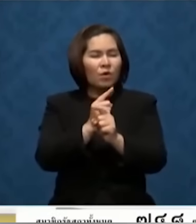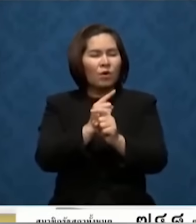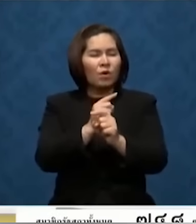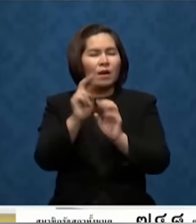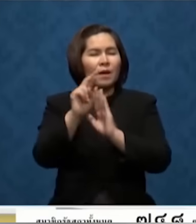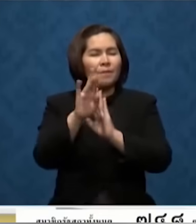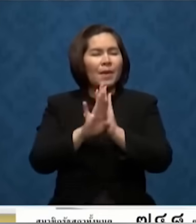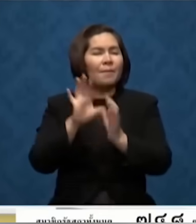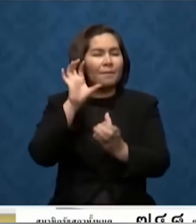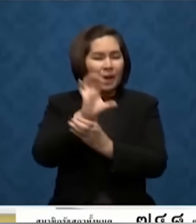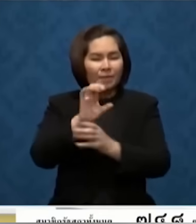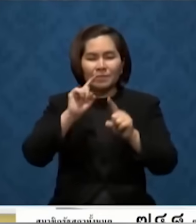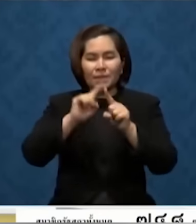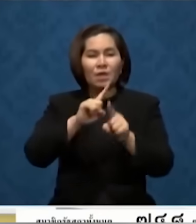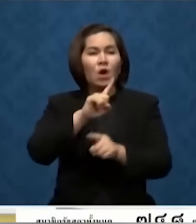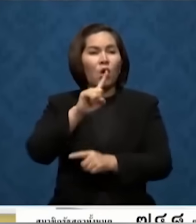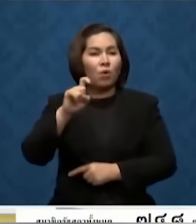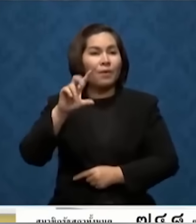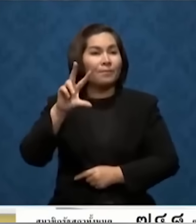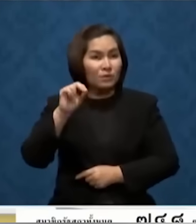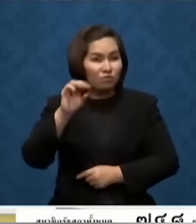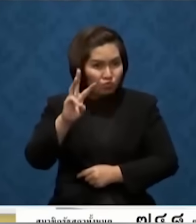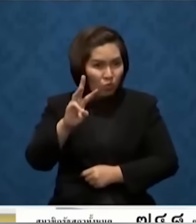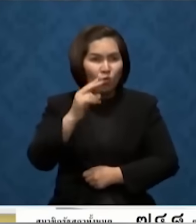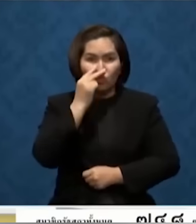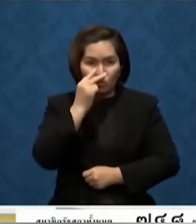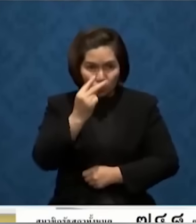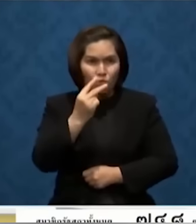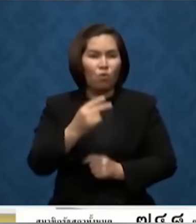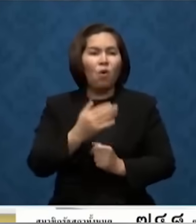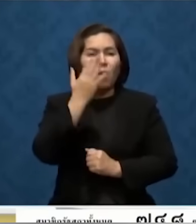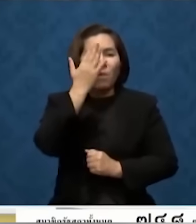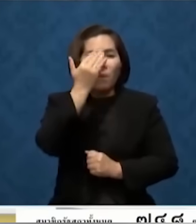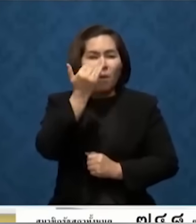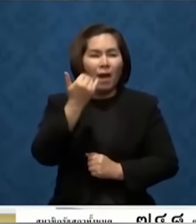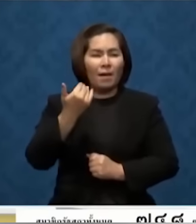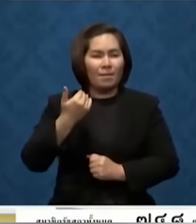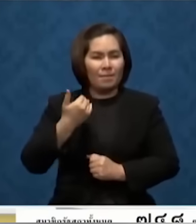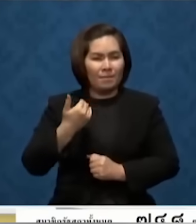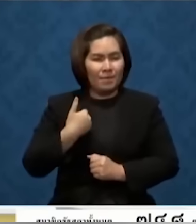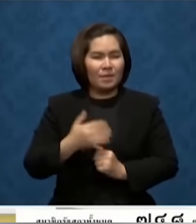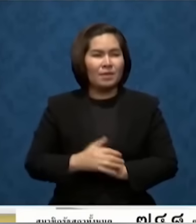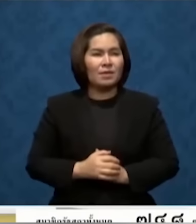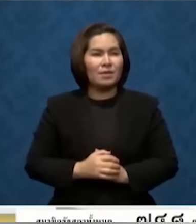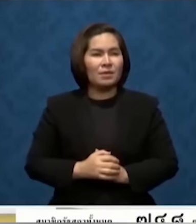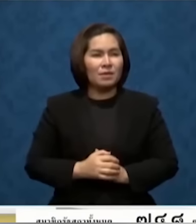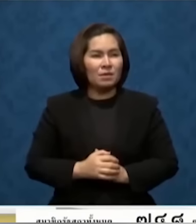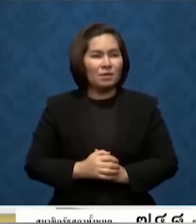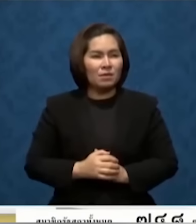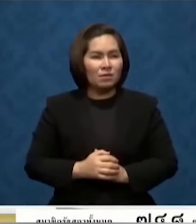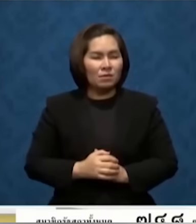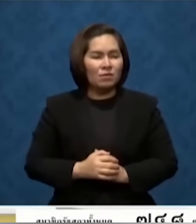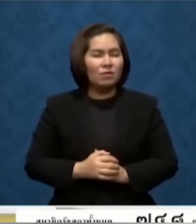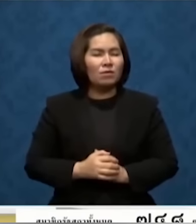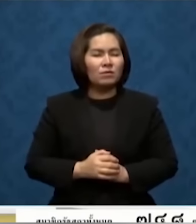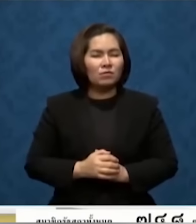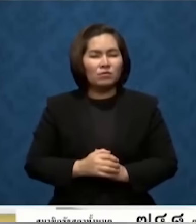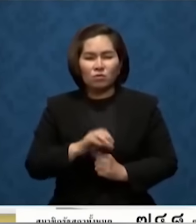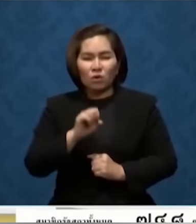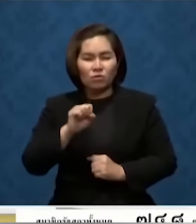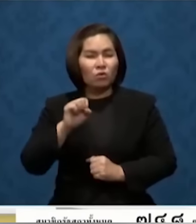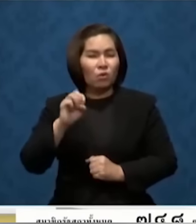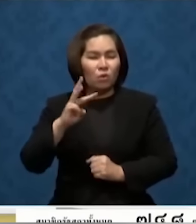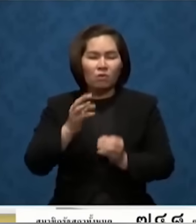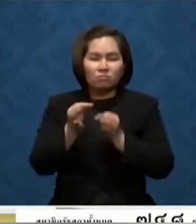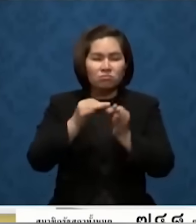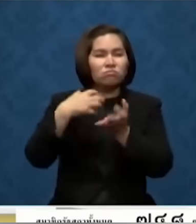136ซึ่งมีเพื่อนสมาชิกรัฐสภานั้นได้อภิปรายกันไปแล้วครับว่าข้อ136นั้น คืออ